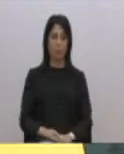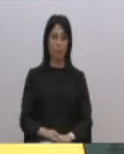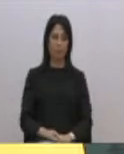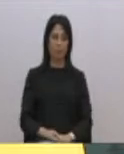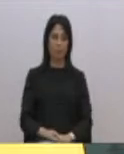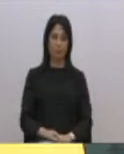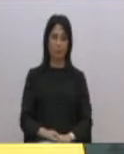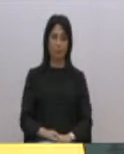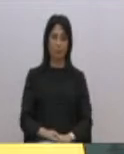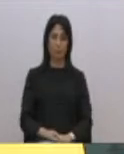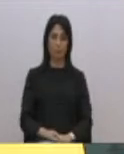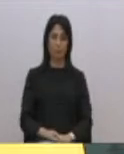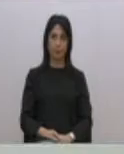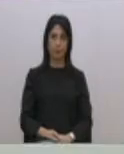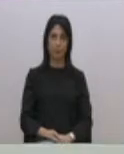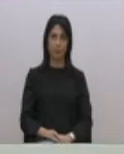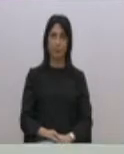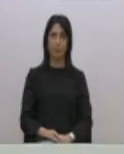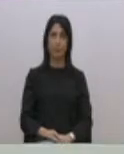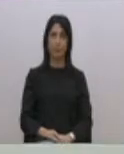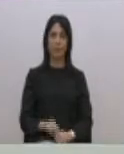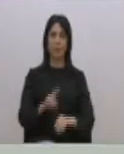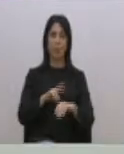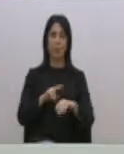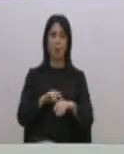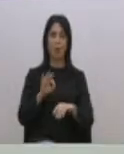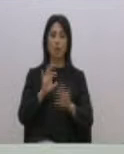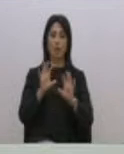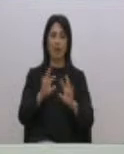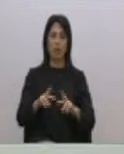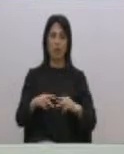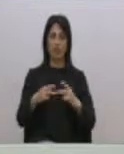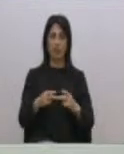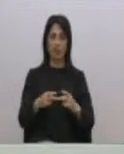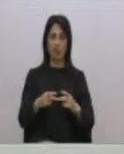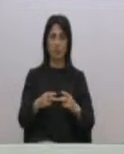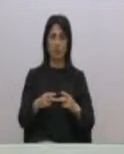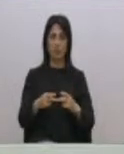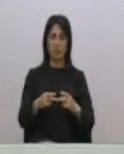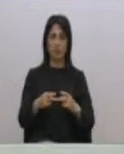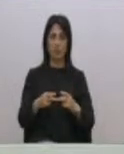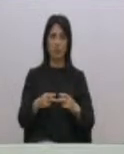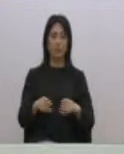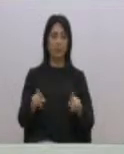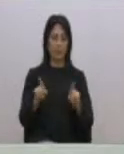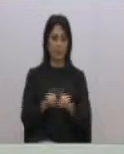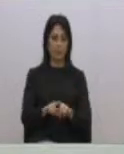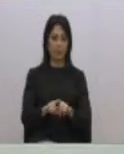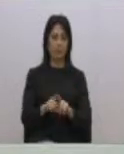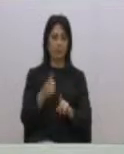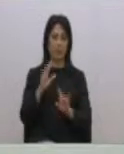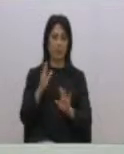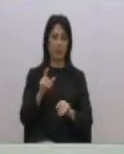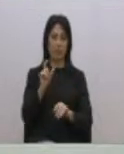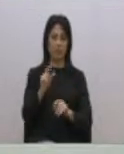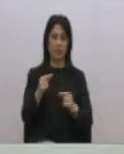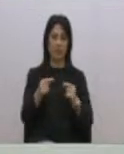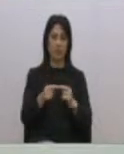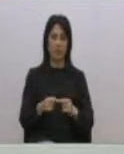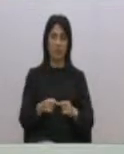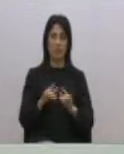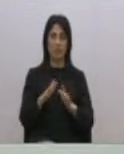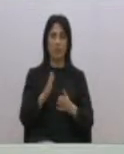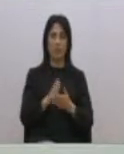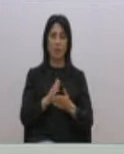ტექნიკური რედაქციული ხასიათის მაგარი. კითხვები არ არის, პოლიციის შესახებ განაცხადება. აქაც ერთ შემთხვევაში ხდება დაზუსტება